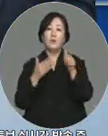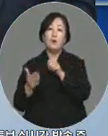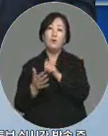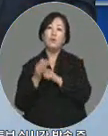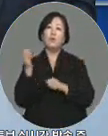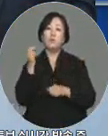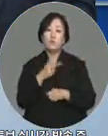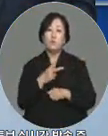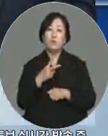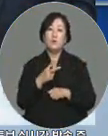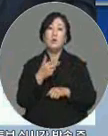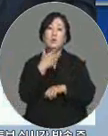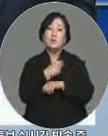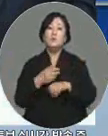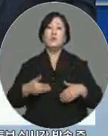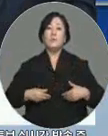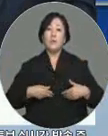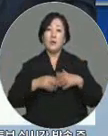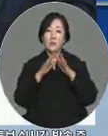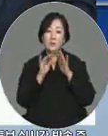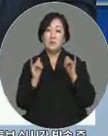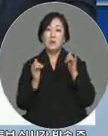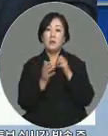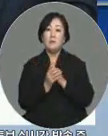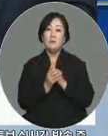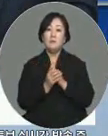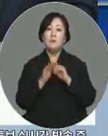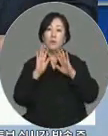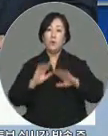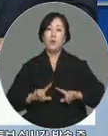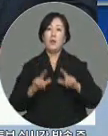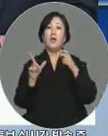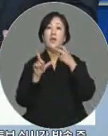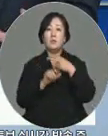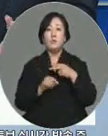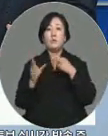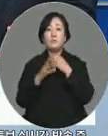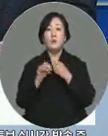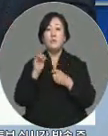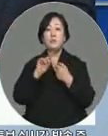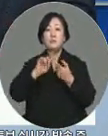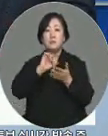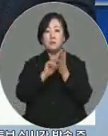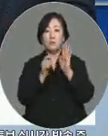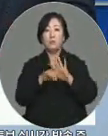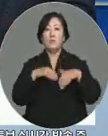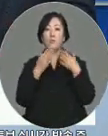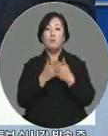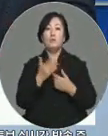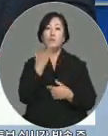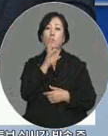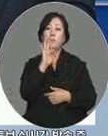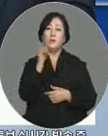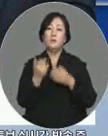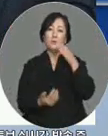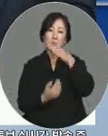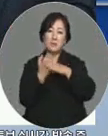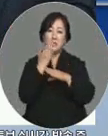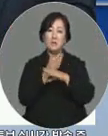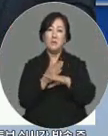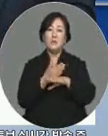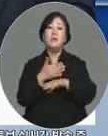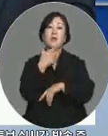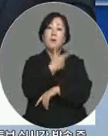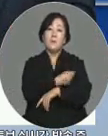이 접종이 필요한 분들은 금년 2월에서 3월 사이에 오미크론에 감염됐던 분들,